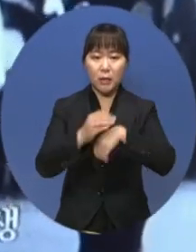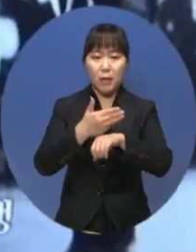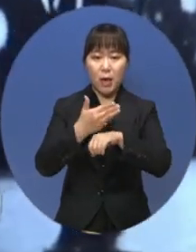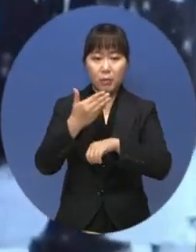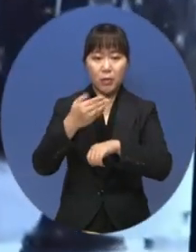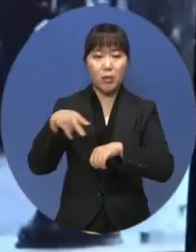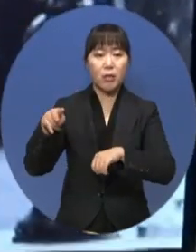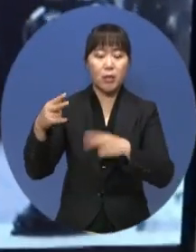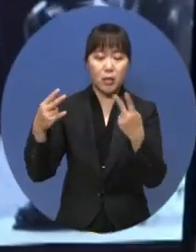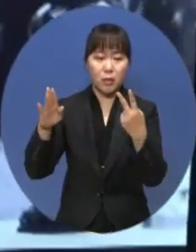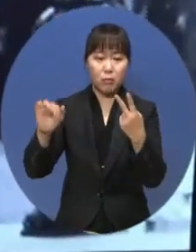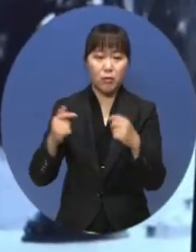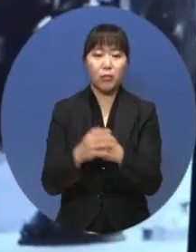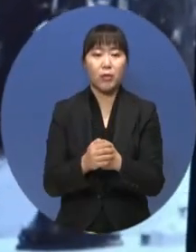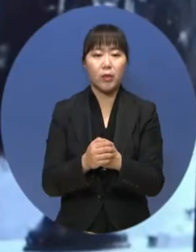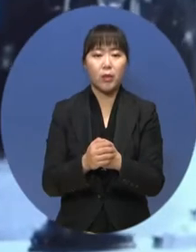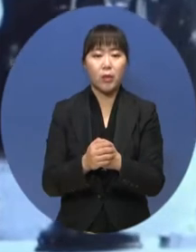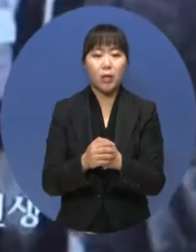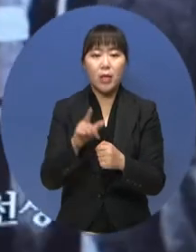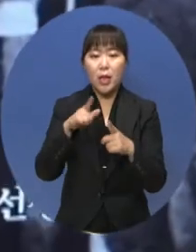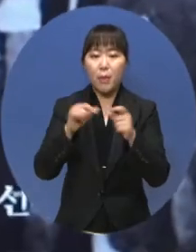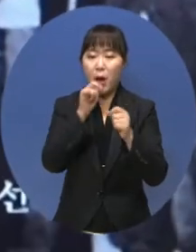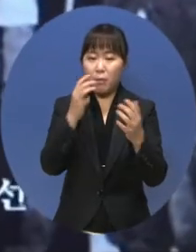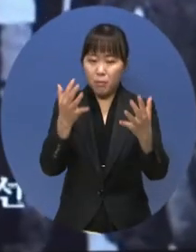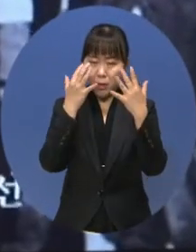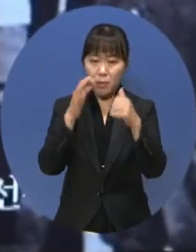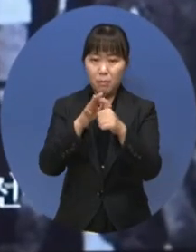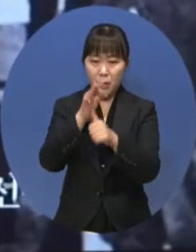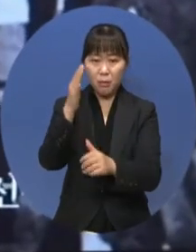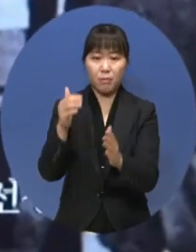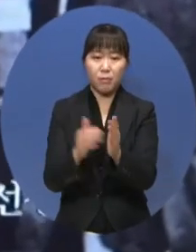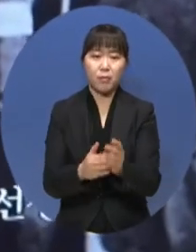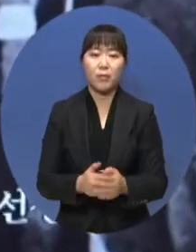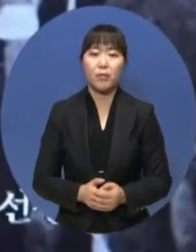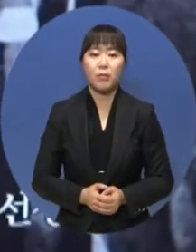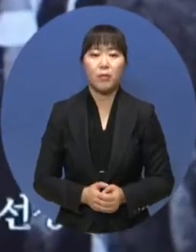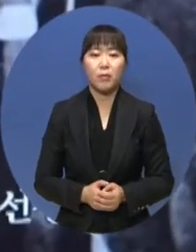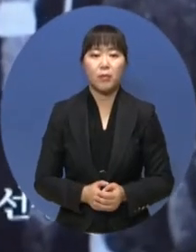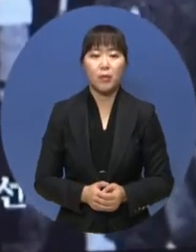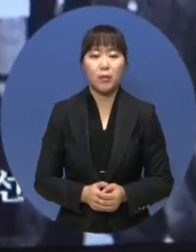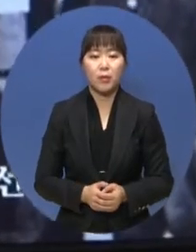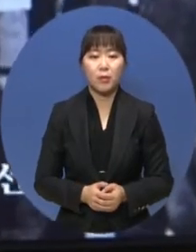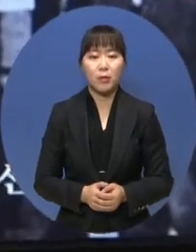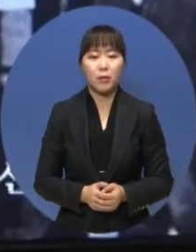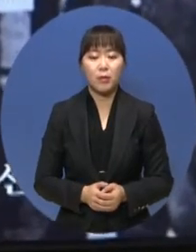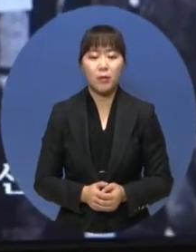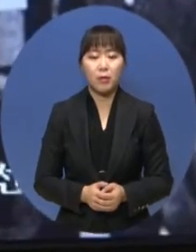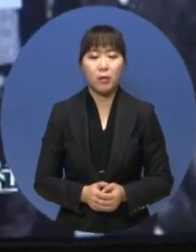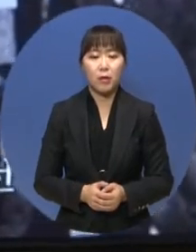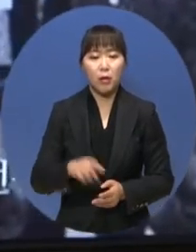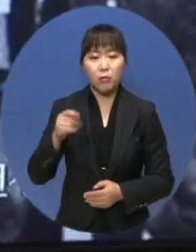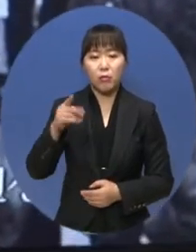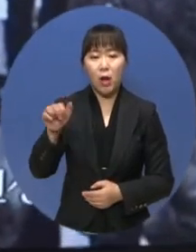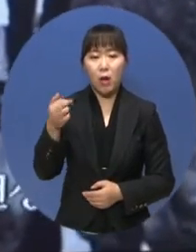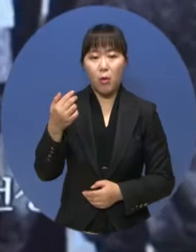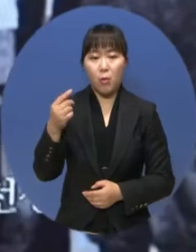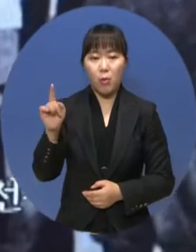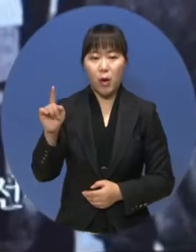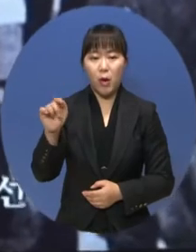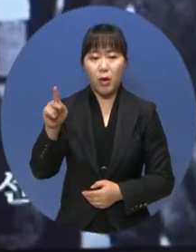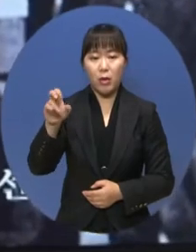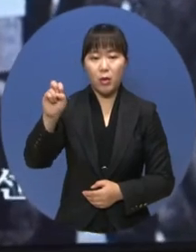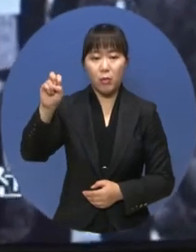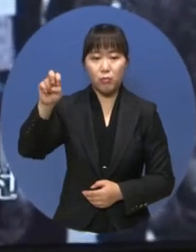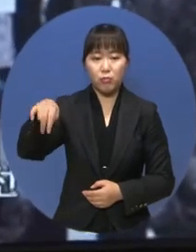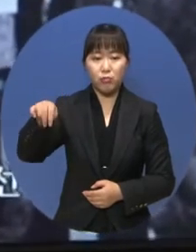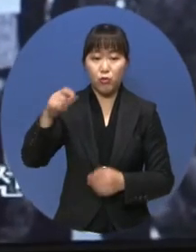2분 이치가야 형무소에서 처형당했습니다. 이에는 우라와 형무소 묘지에